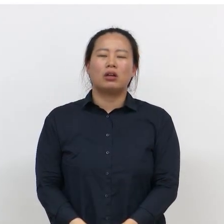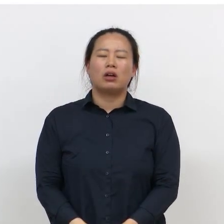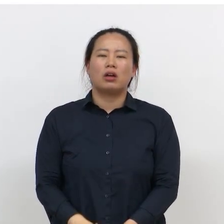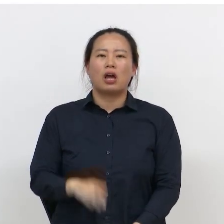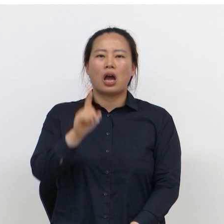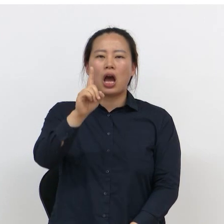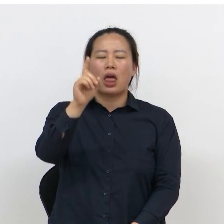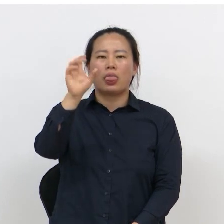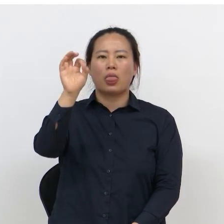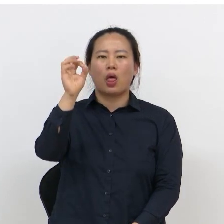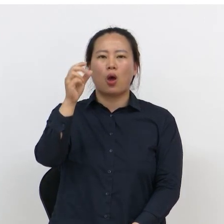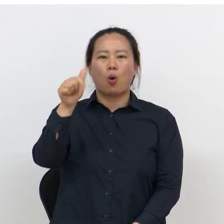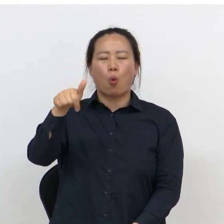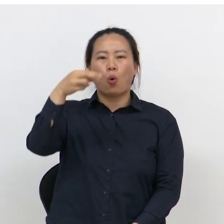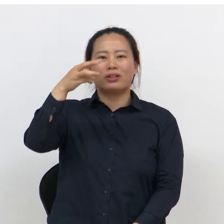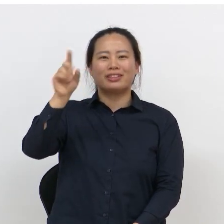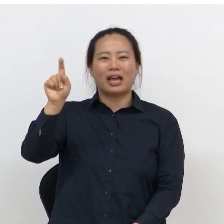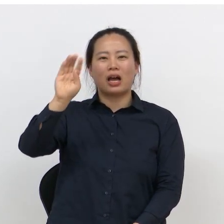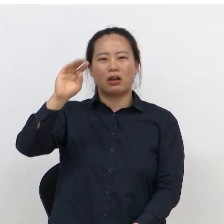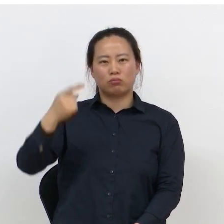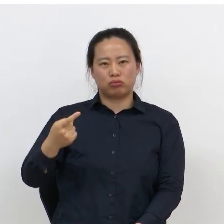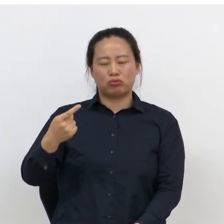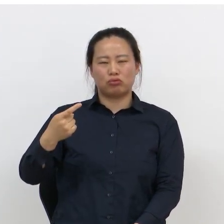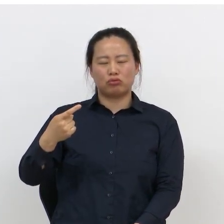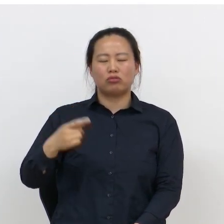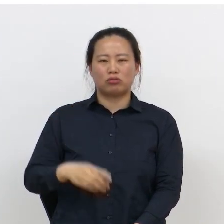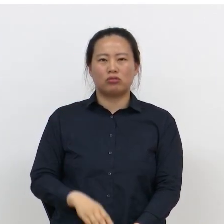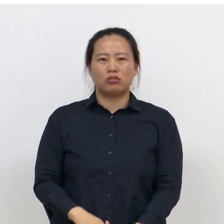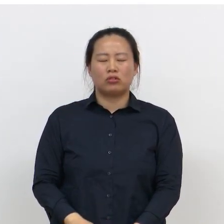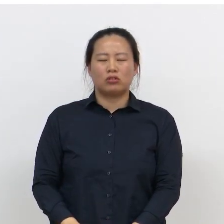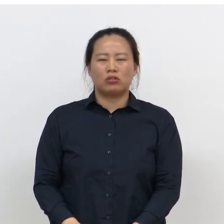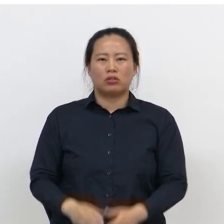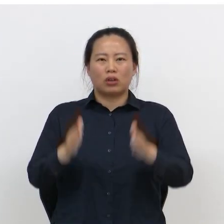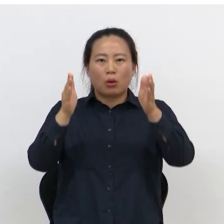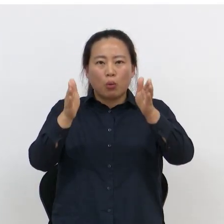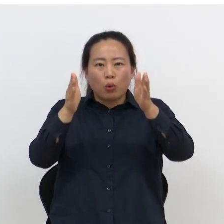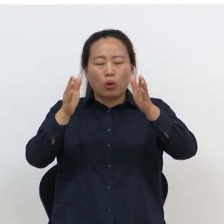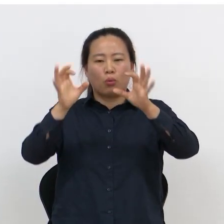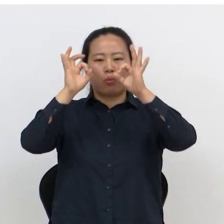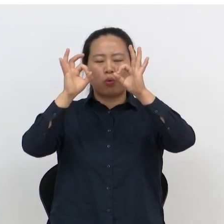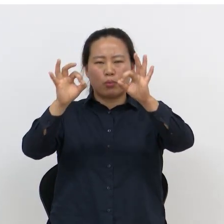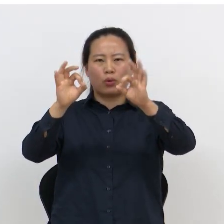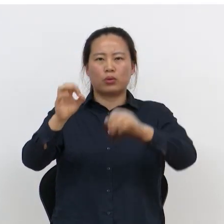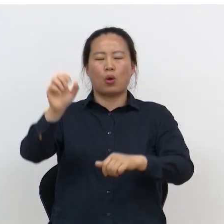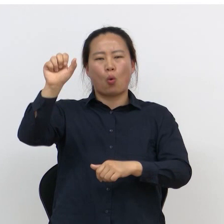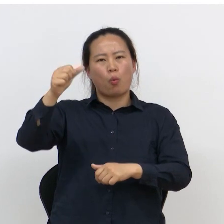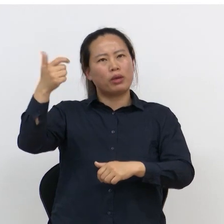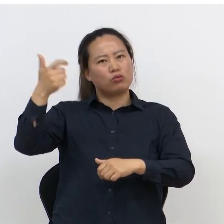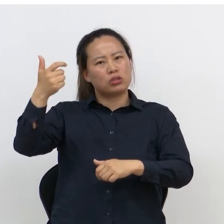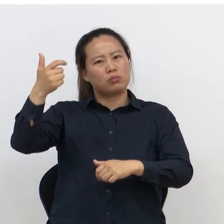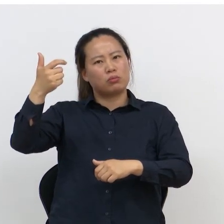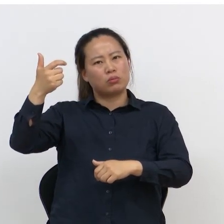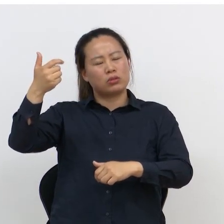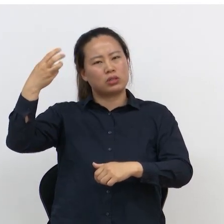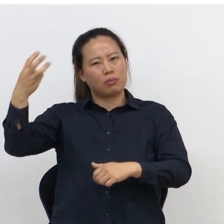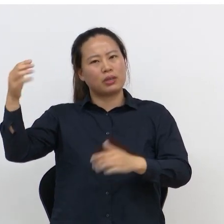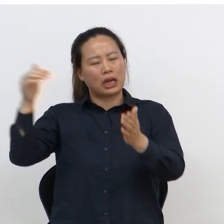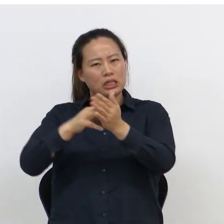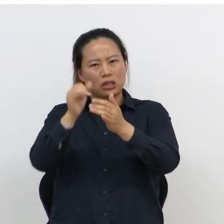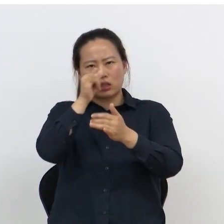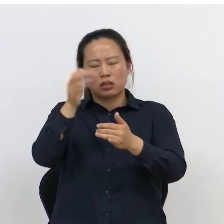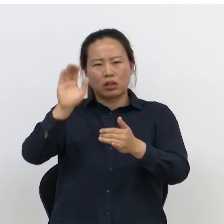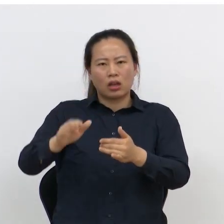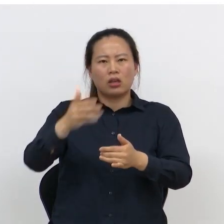한 옥타브가 524 이하라 그랬는데 이렇게 보면 여기 보세요. 여기 563까지거든요.